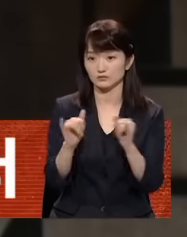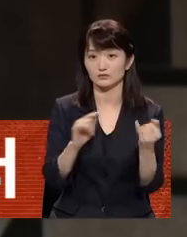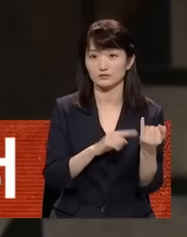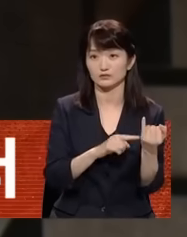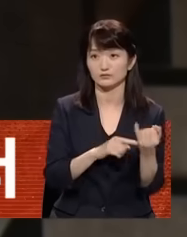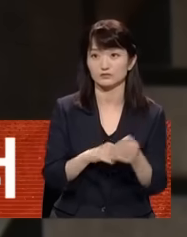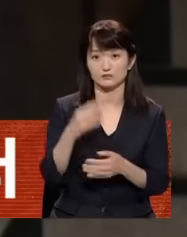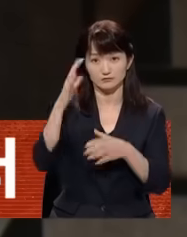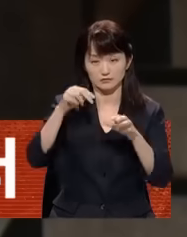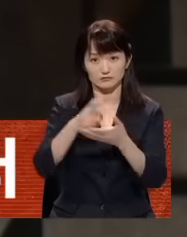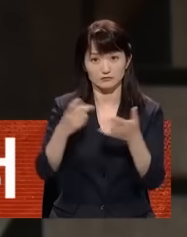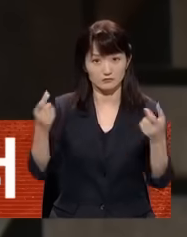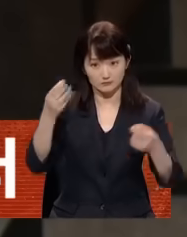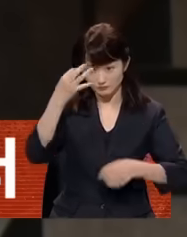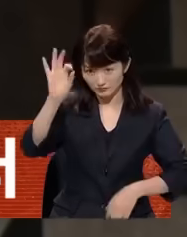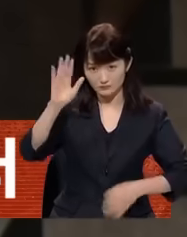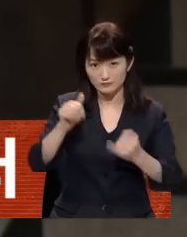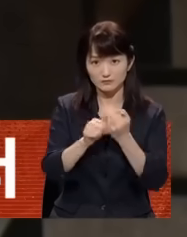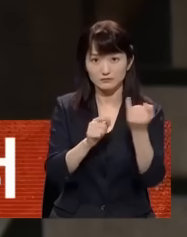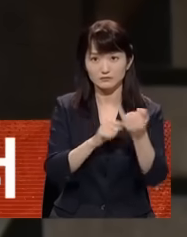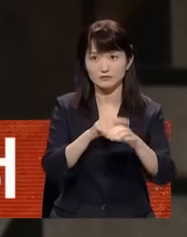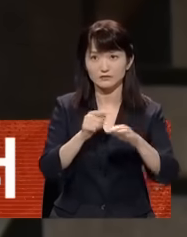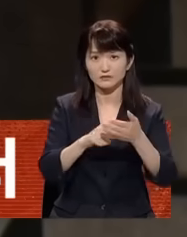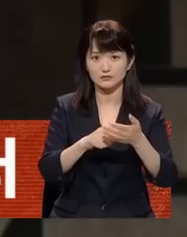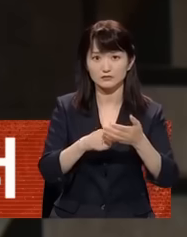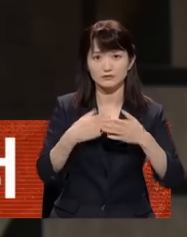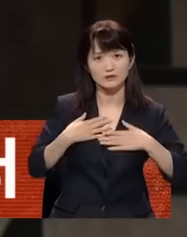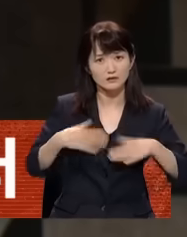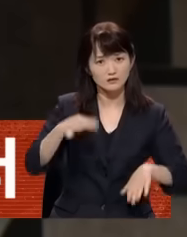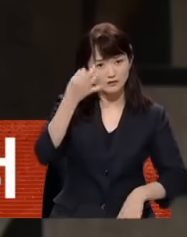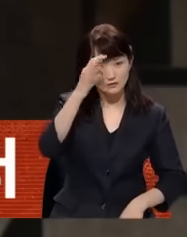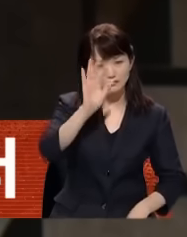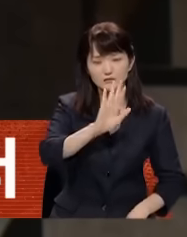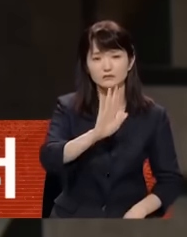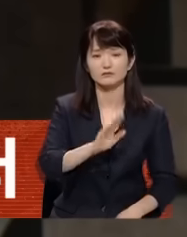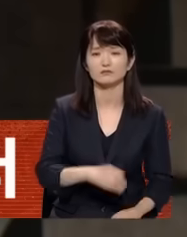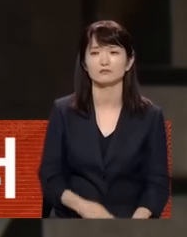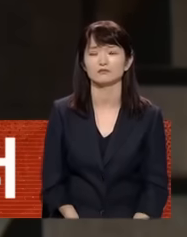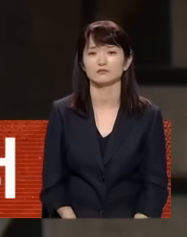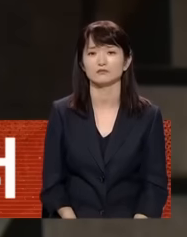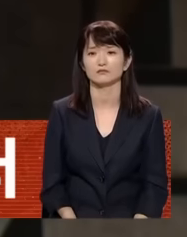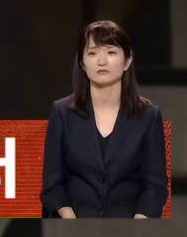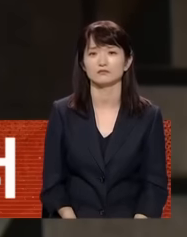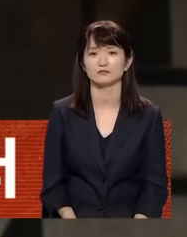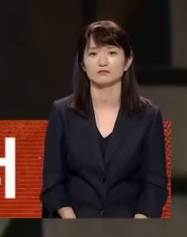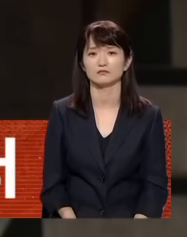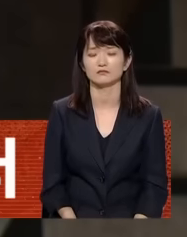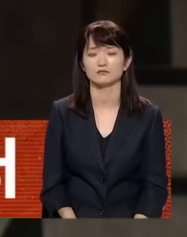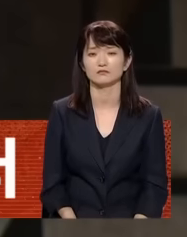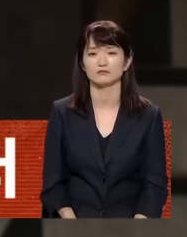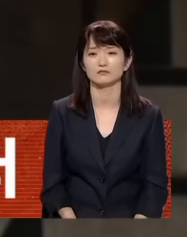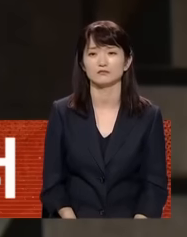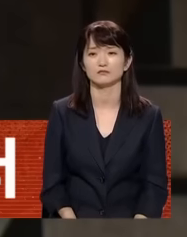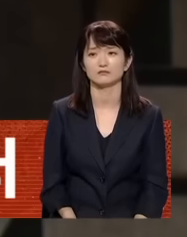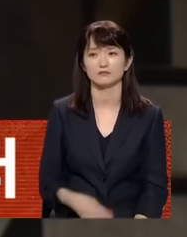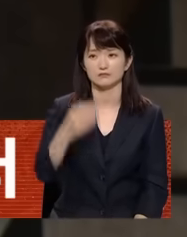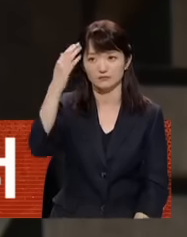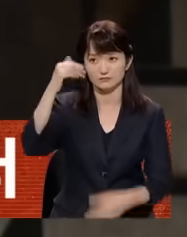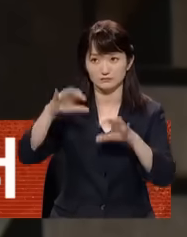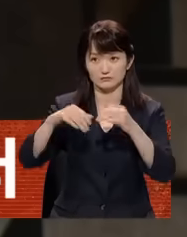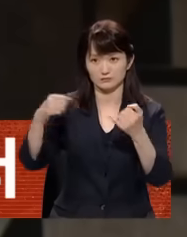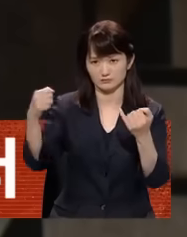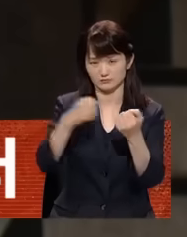정당방위도 인정하지 않고 그 여성에게 심심리학도 잘 인정하지 않는 상황이 되는 거예요 근데 한 가지만 말씀을 드릴게요 우리나라에서